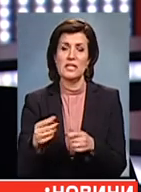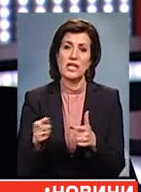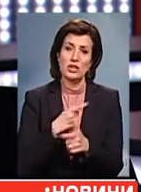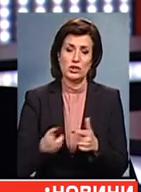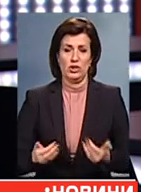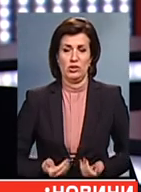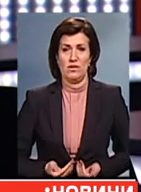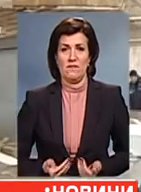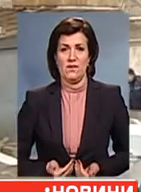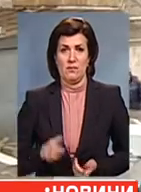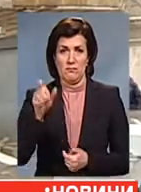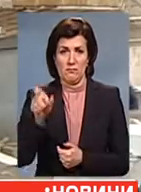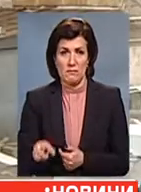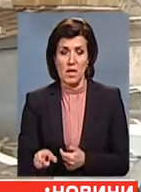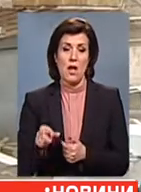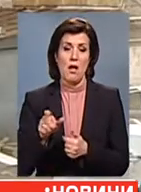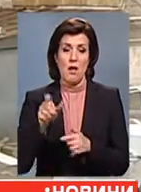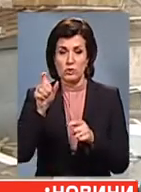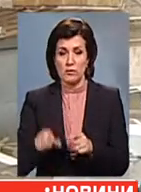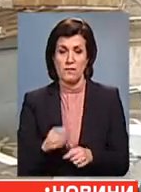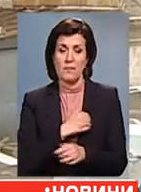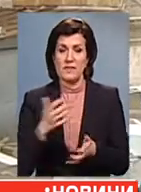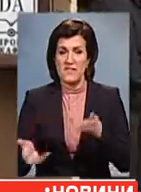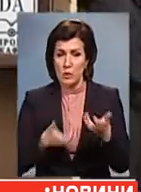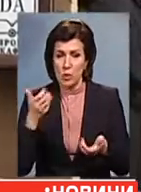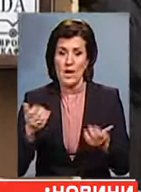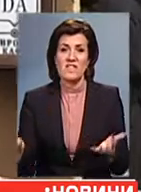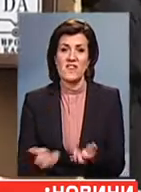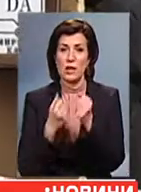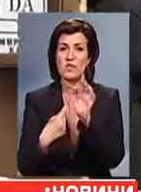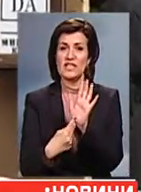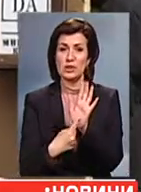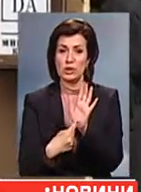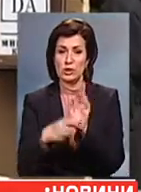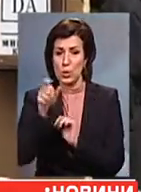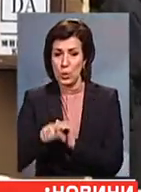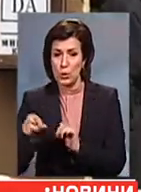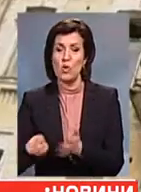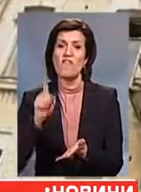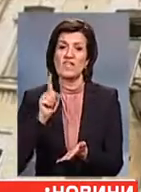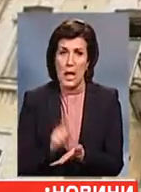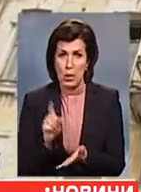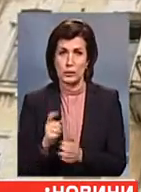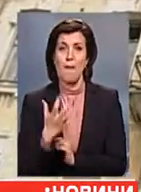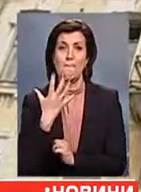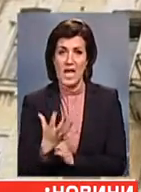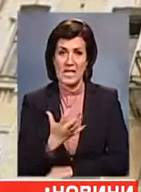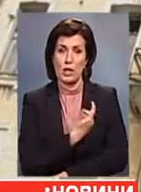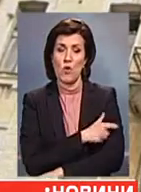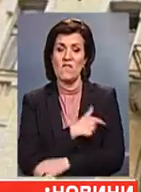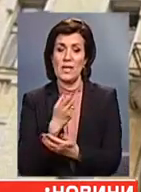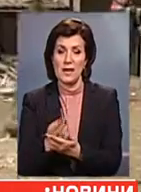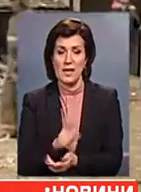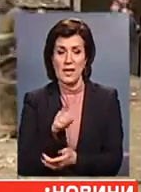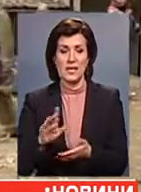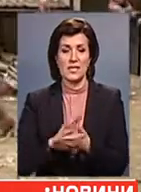він живий. Чоловіка намагаються відкопати. Врятувати шістьох людей вдалося, п'ятеро з них у лікарні,